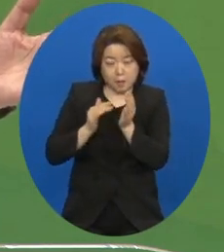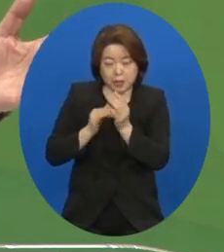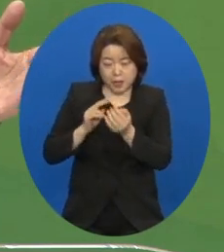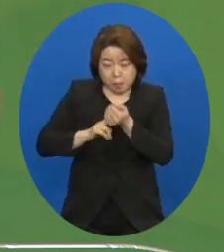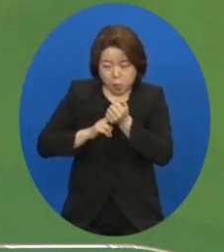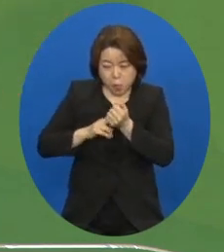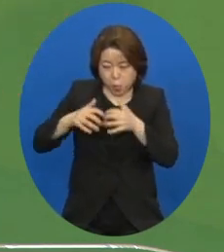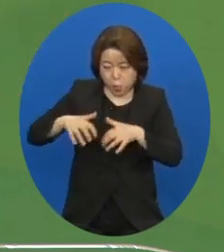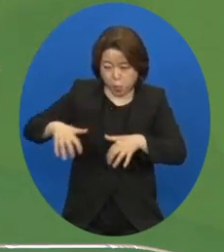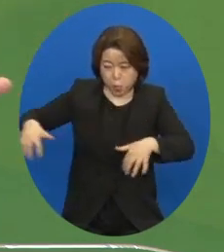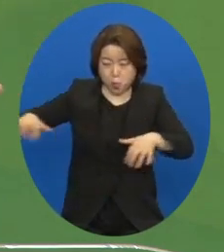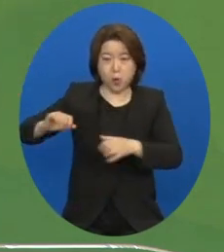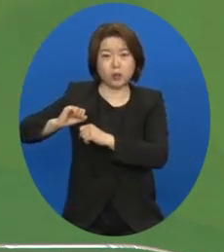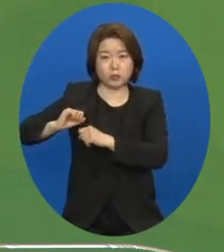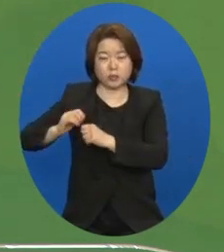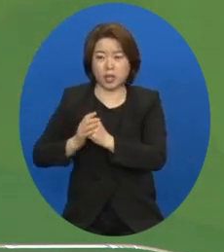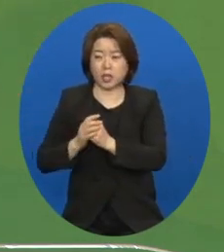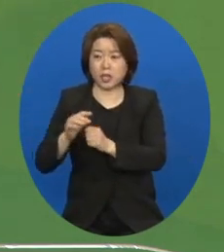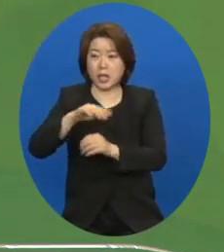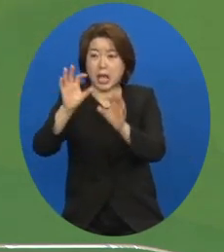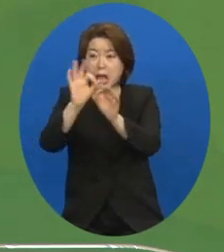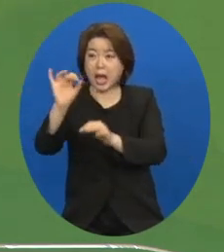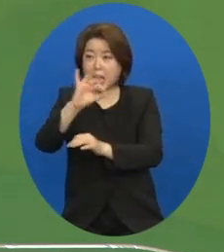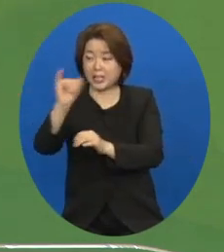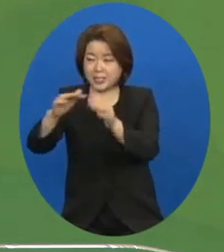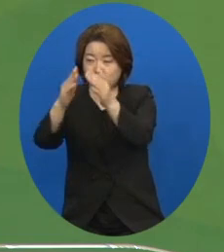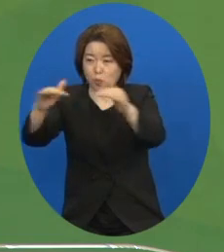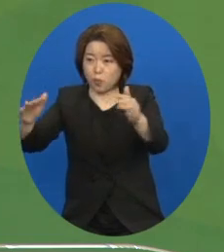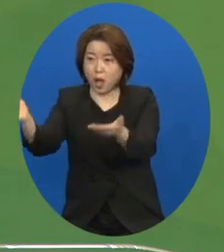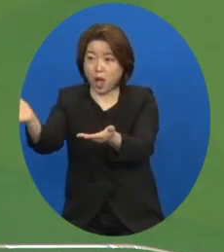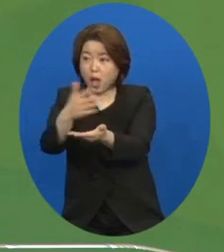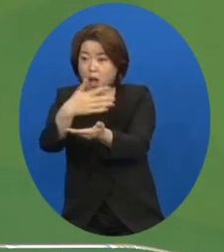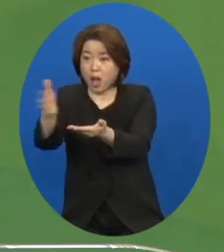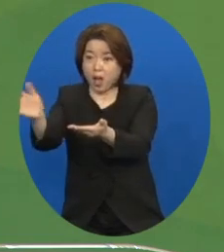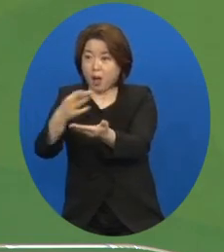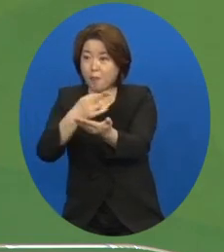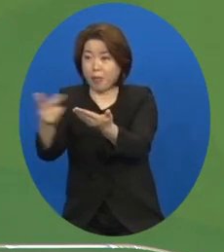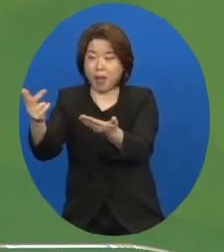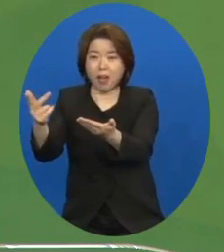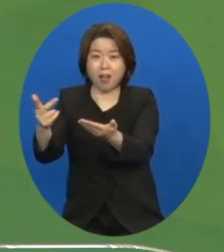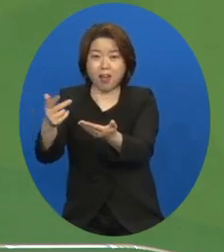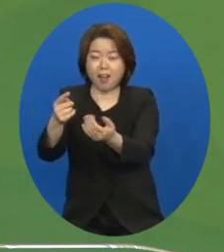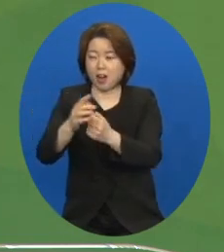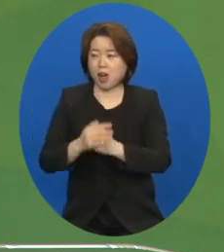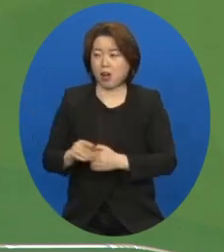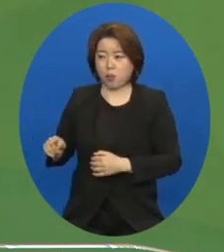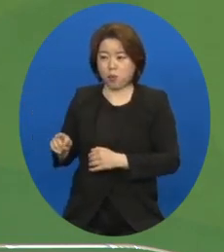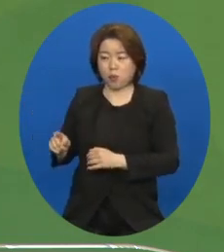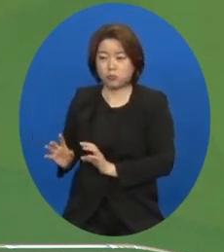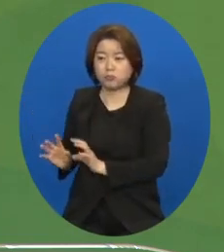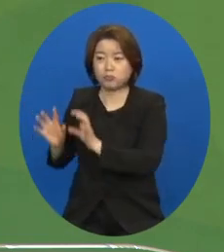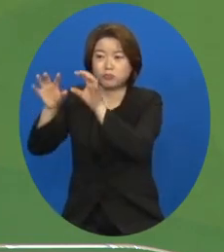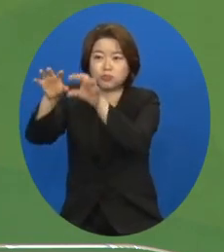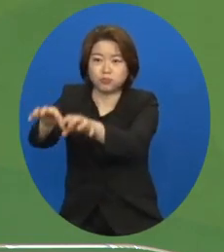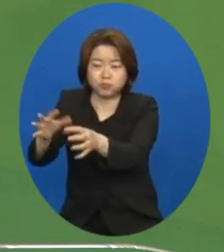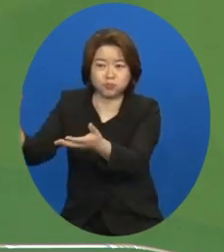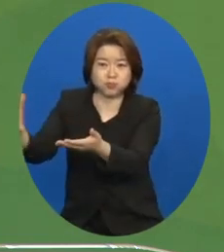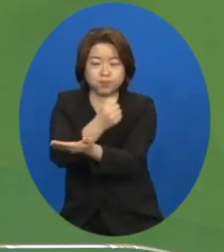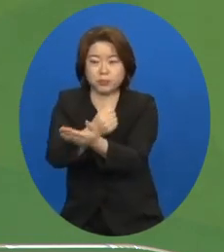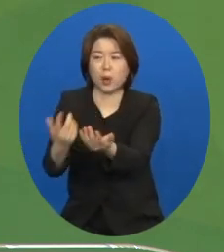군사들이 아이성이 완전히 비어있는 성에 들어가서 그 성을 뺏어서 불태워버린 거예요.